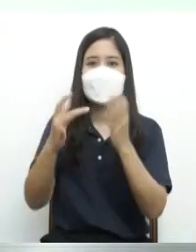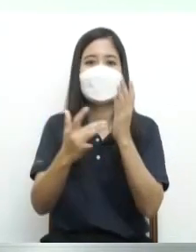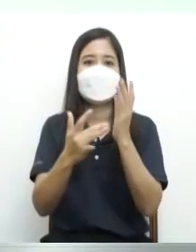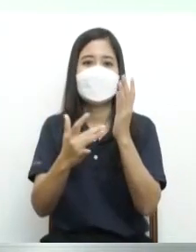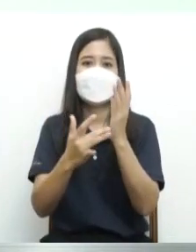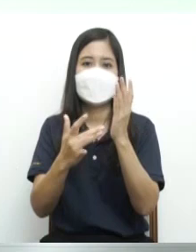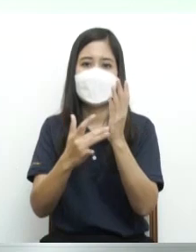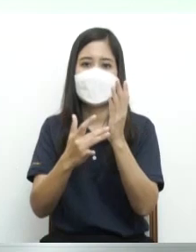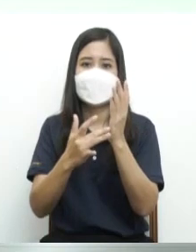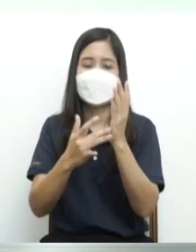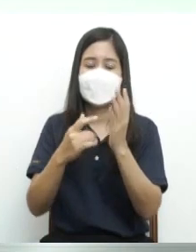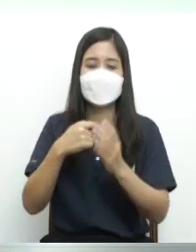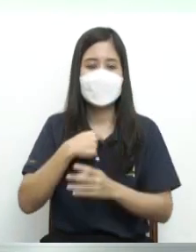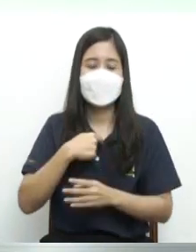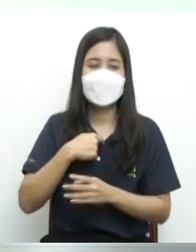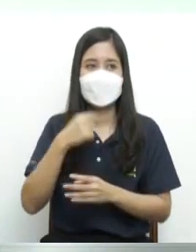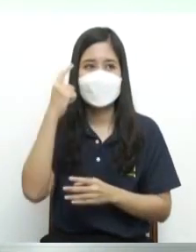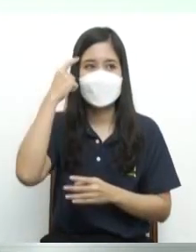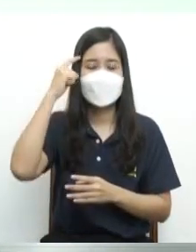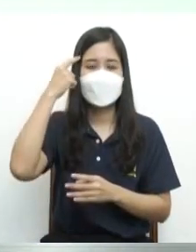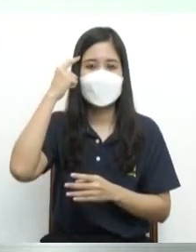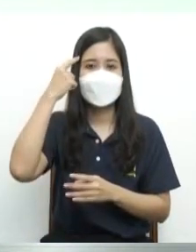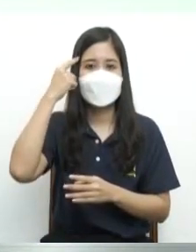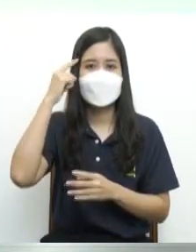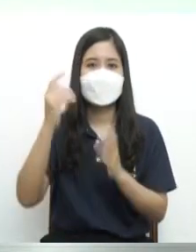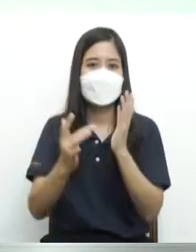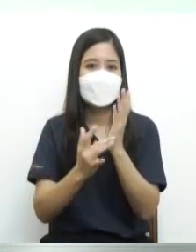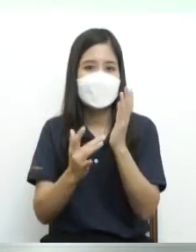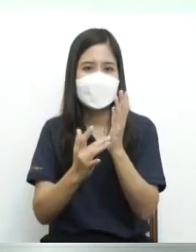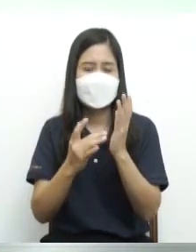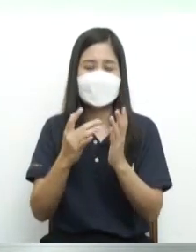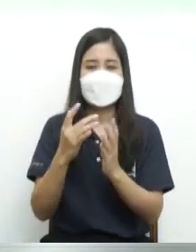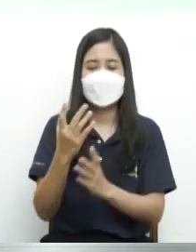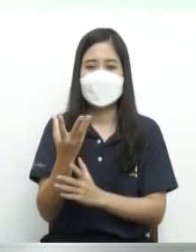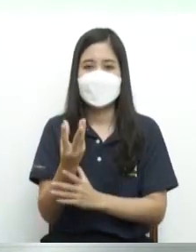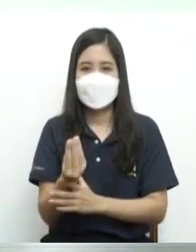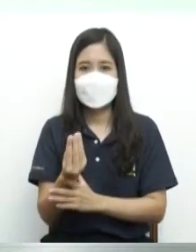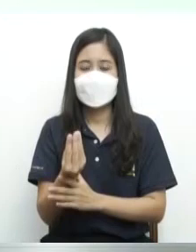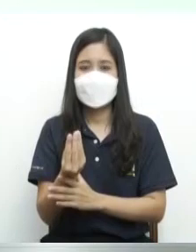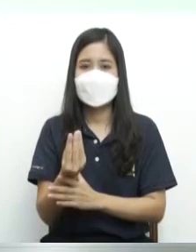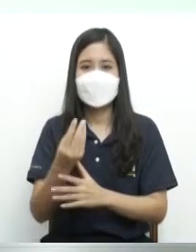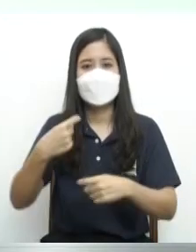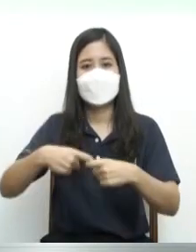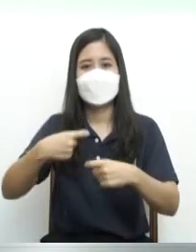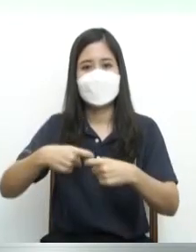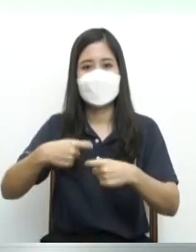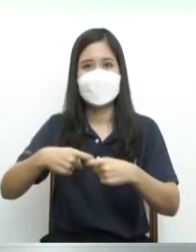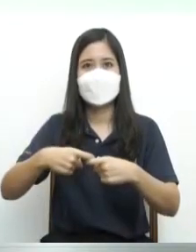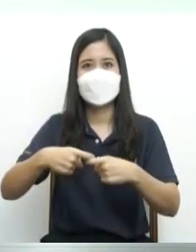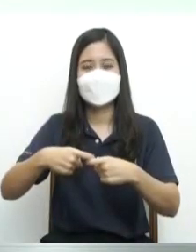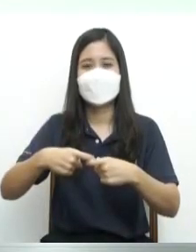ผมโอ้โหโลเทคมากเลยเพิ่งใช้โทรศัพท์ที่มันอ่านไลน์ได้มาไม่ถึง10ปีดีนะตั้งที่เขาใช้กันน